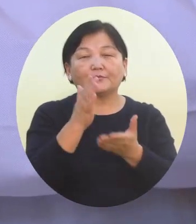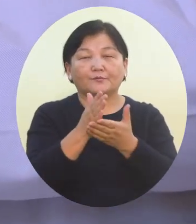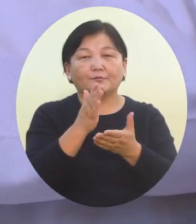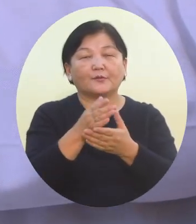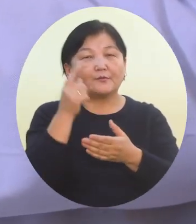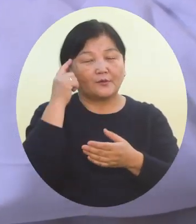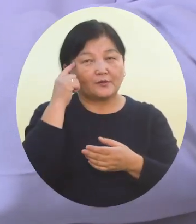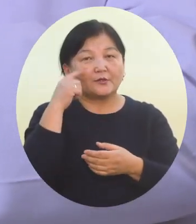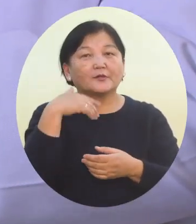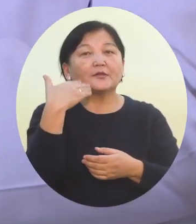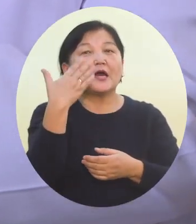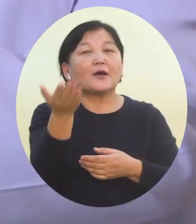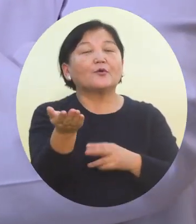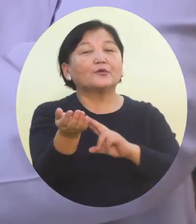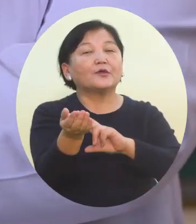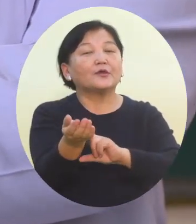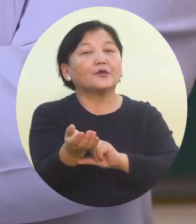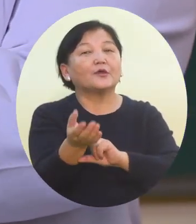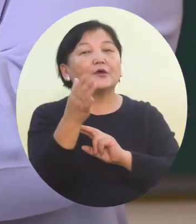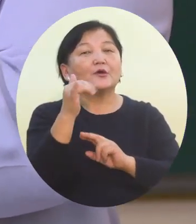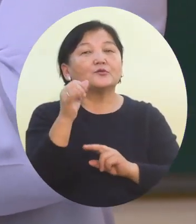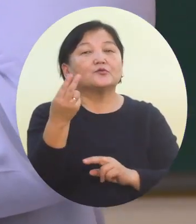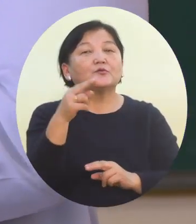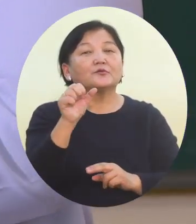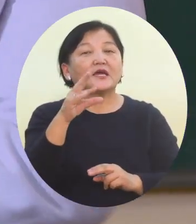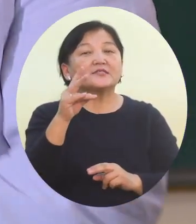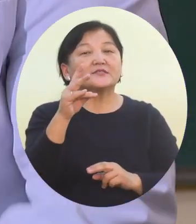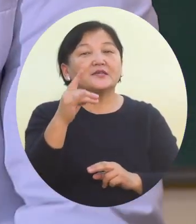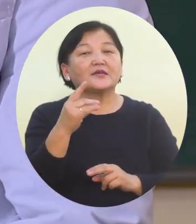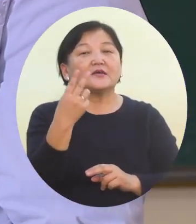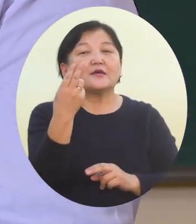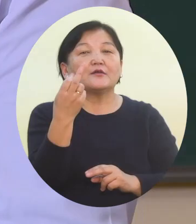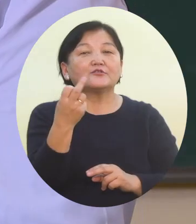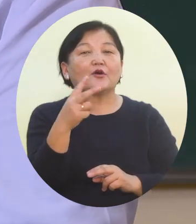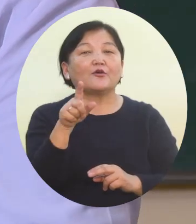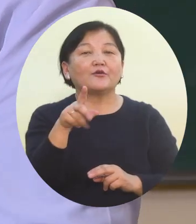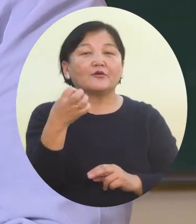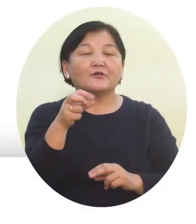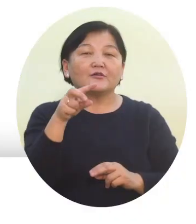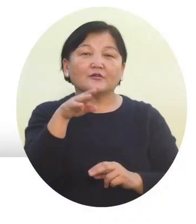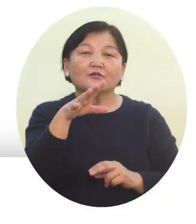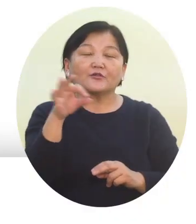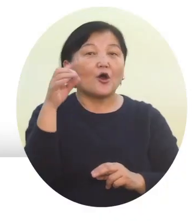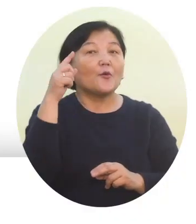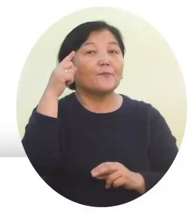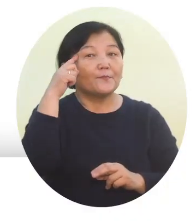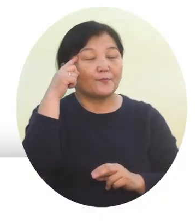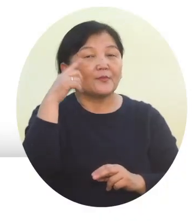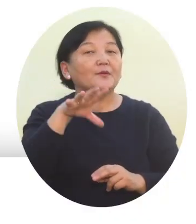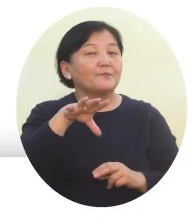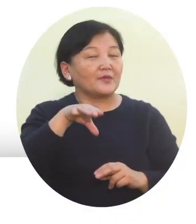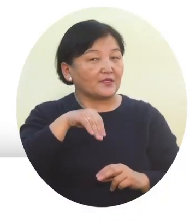За та бүхний судасны цохилтоо мэдэрсэн гэж багш нь бодож байна. За тэгэхээр энэ туршилтыг